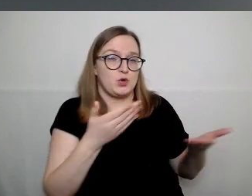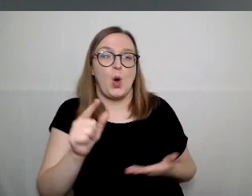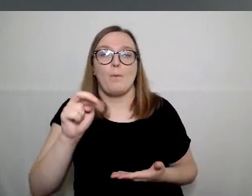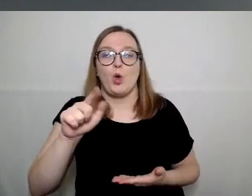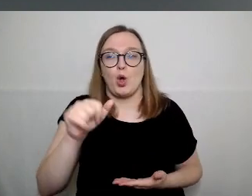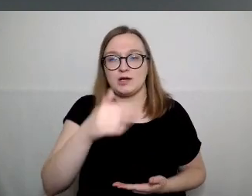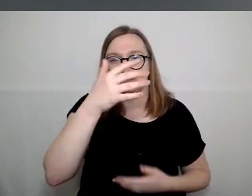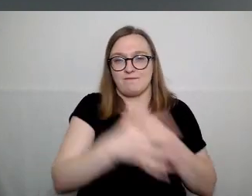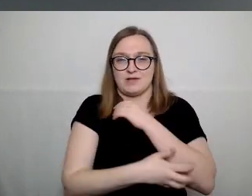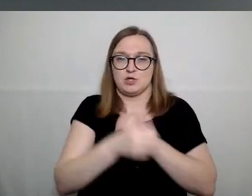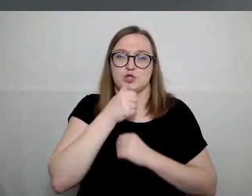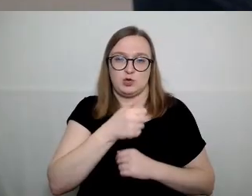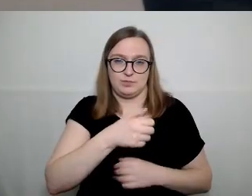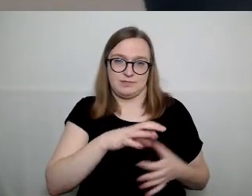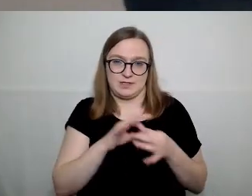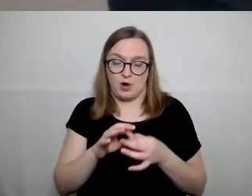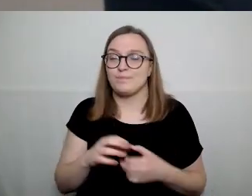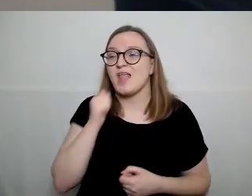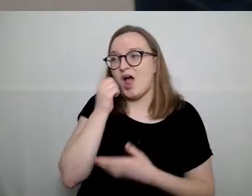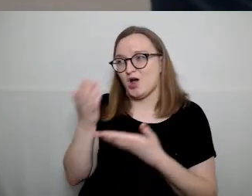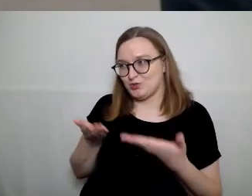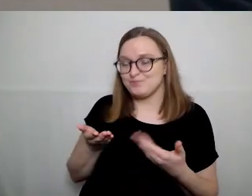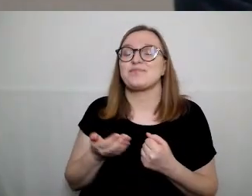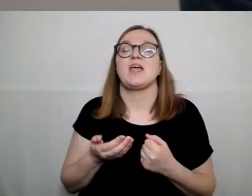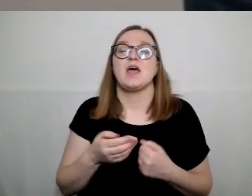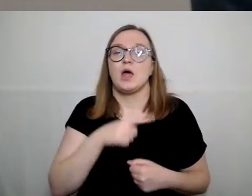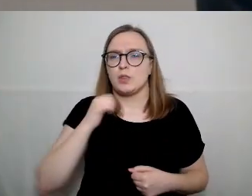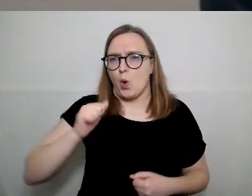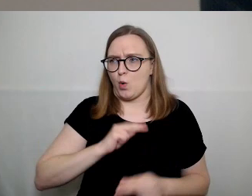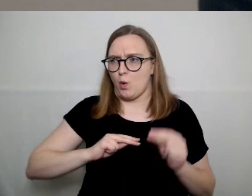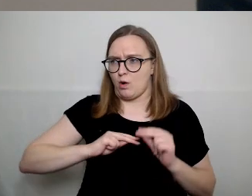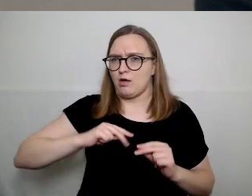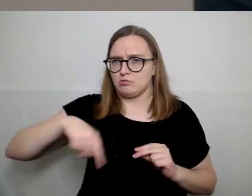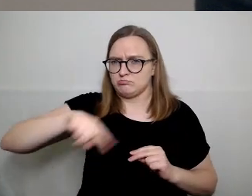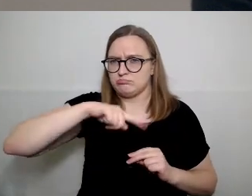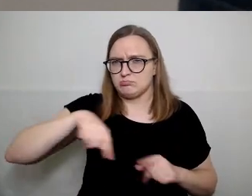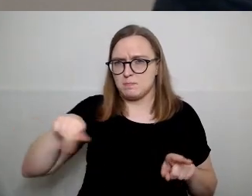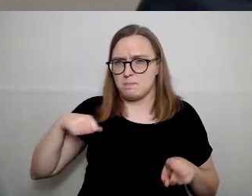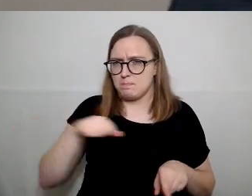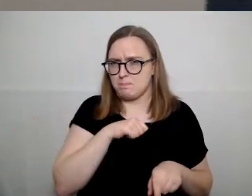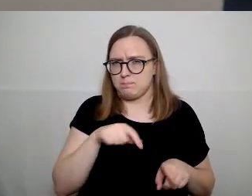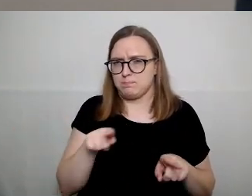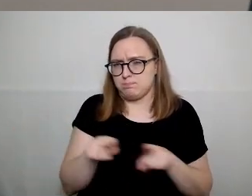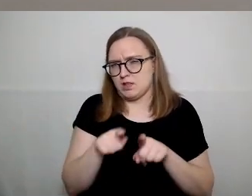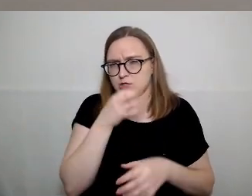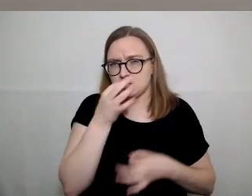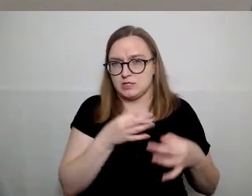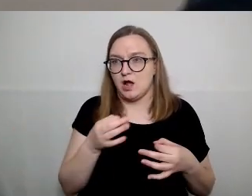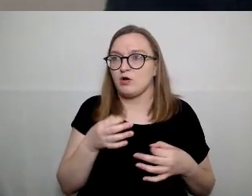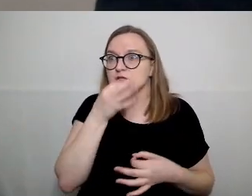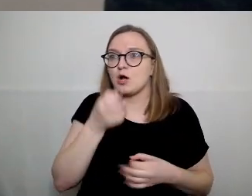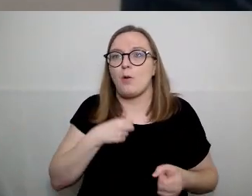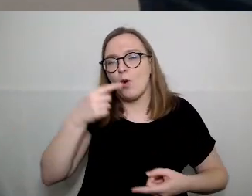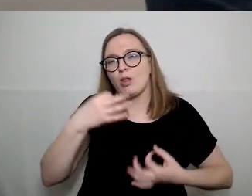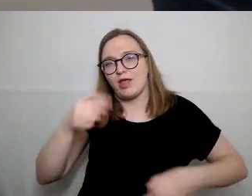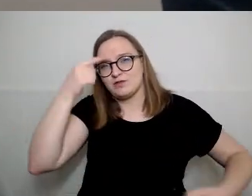Tai, kadangi daug, ačiū kolegos jau aptarė, čia, ir kaip sakėt, galima šnekėti, ką daugiau kas tanselė sužeina, tai vis dėlto apie taip